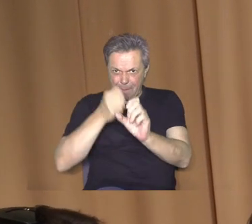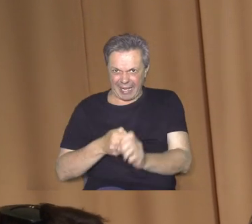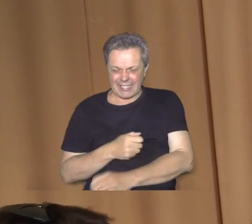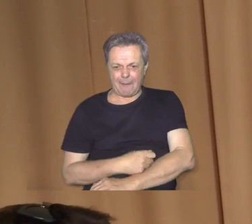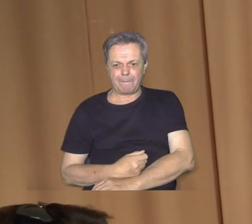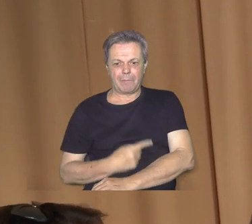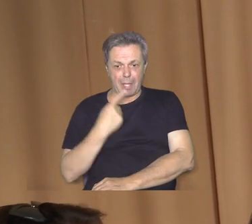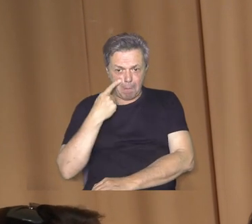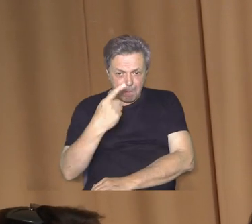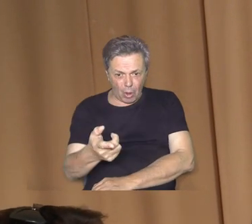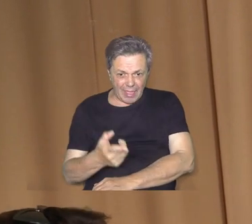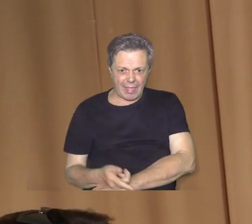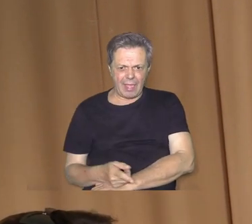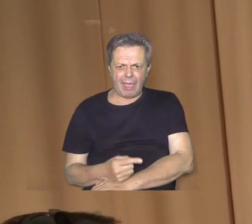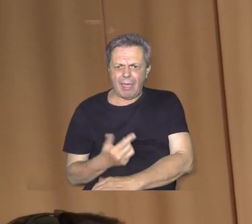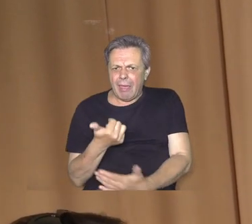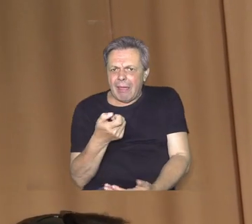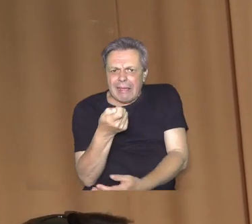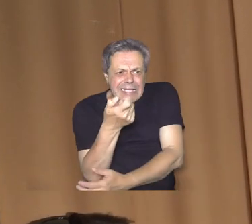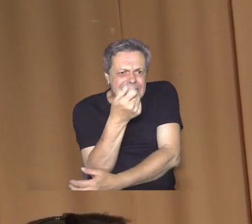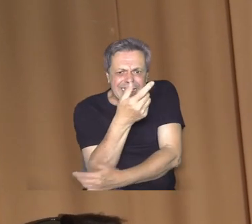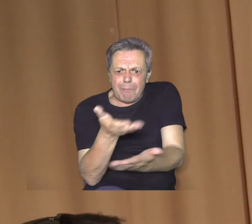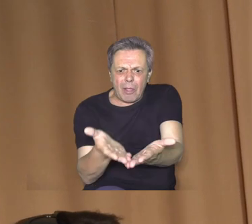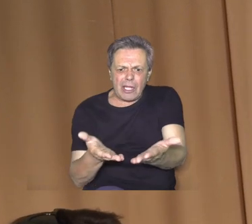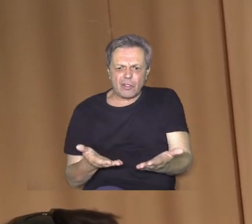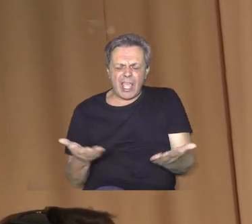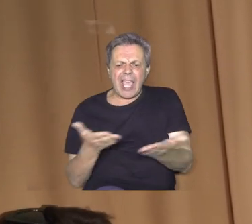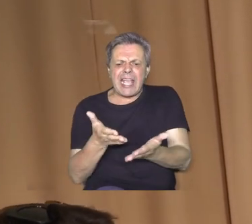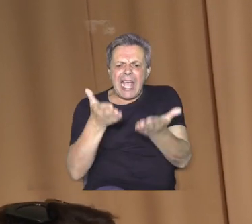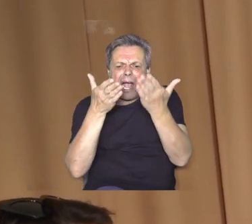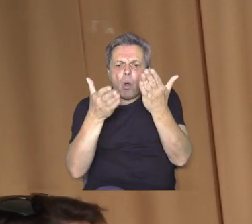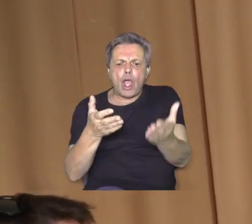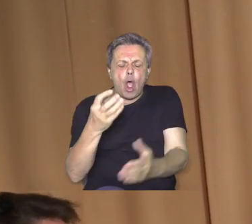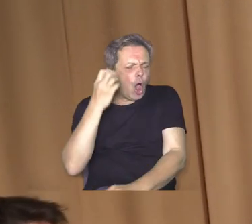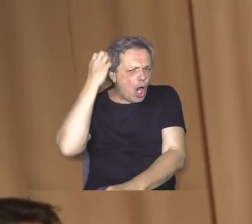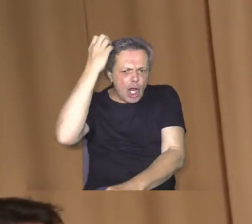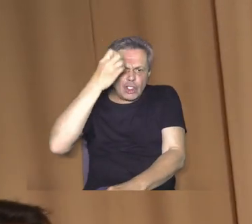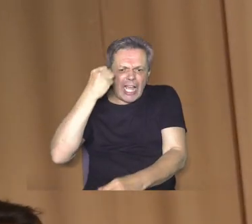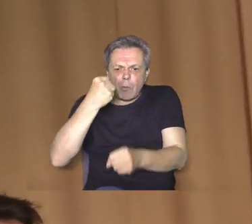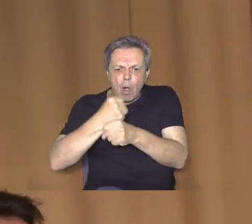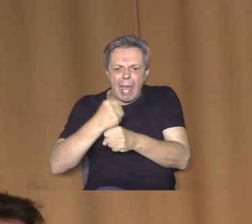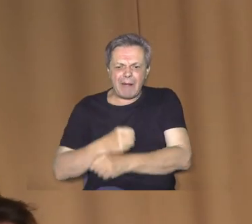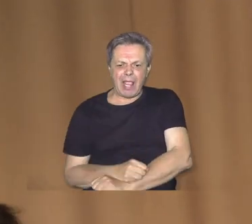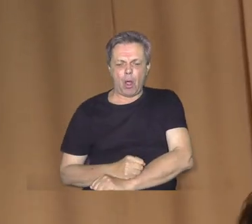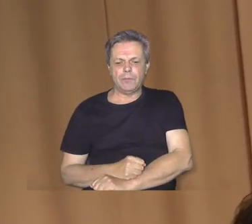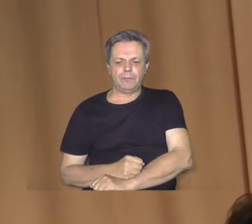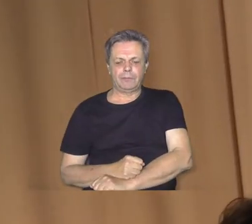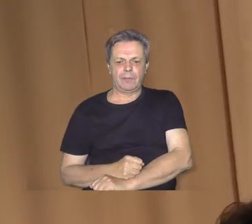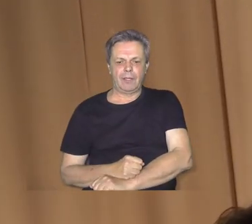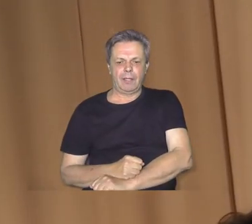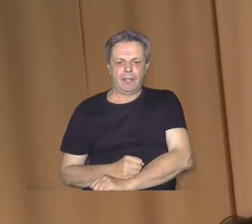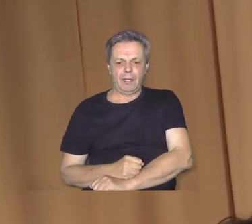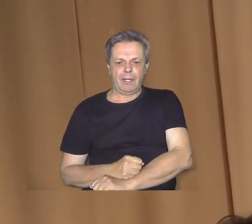kiparica? Pogledajte te pojedinosti, kako je to čarobno napravljeno,